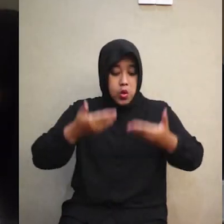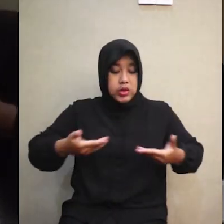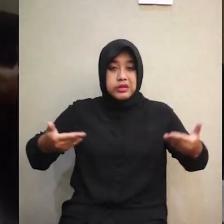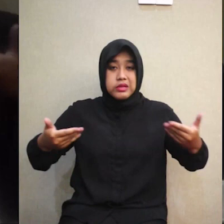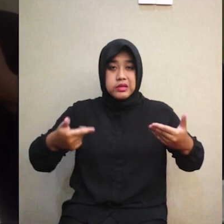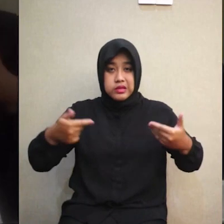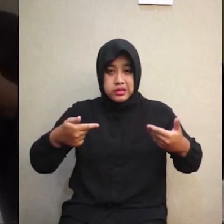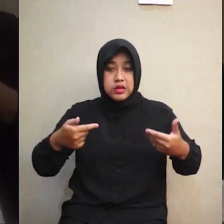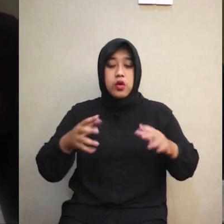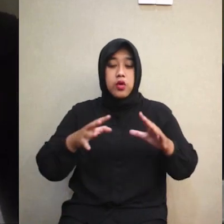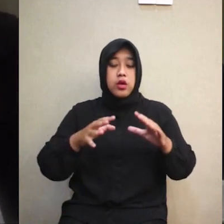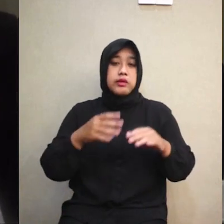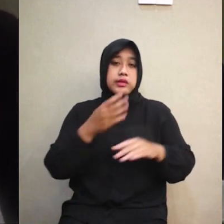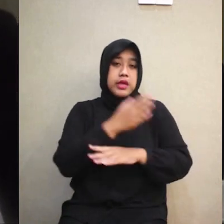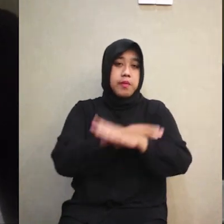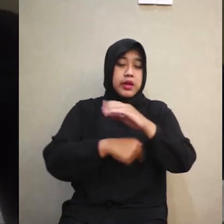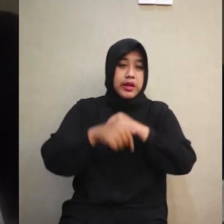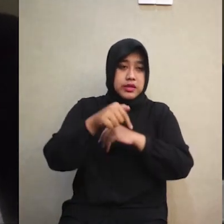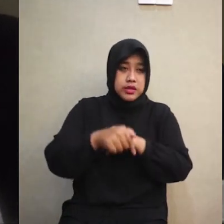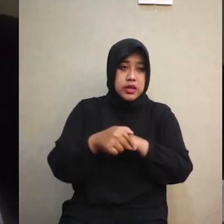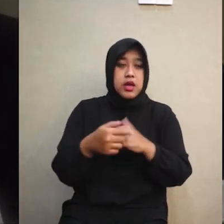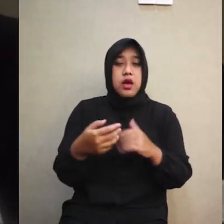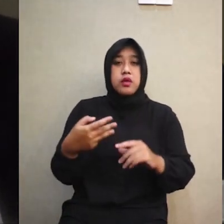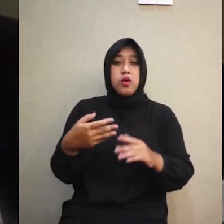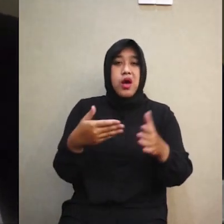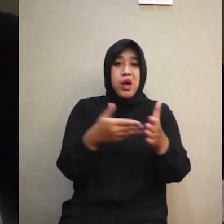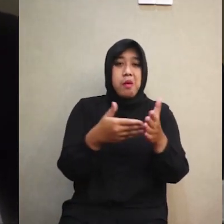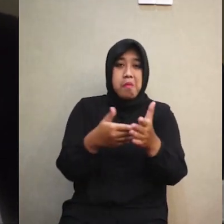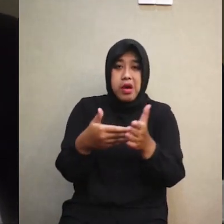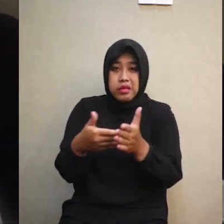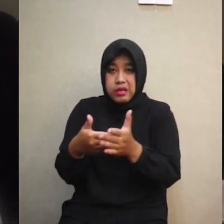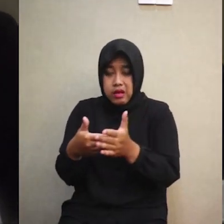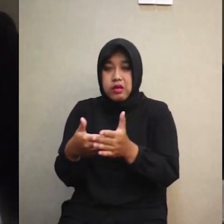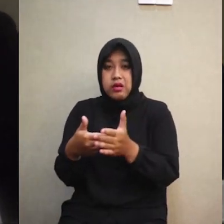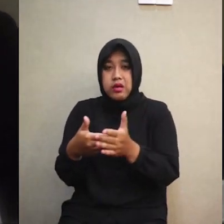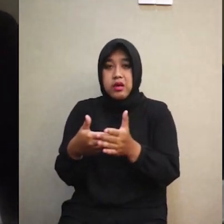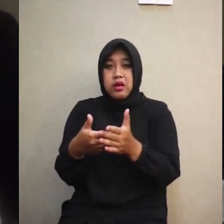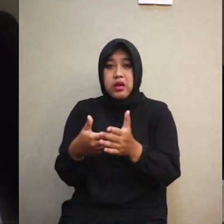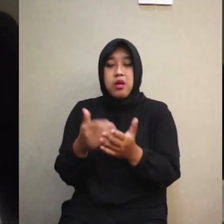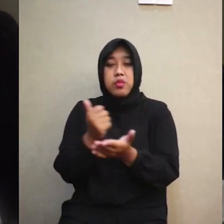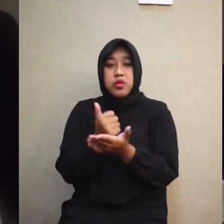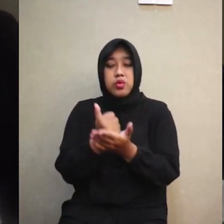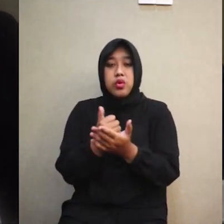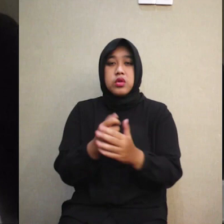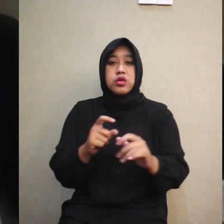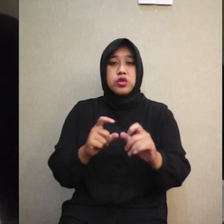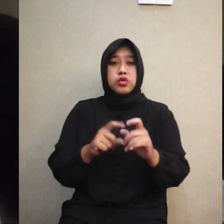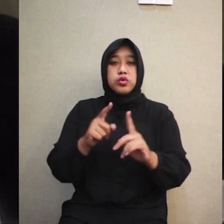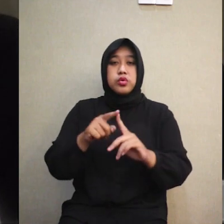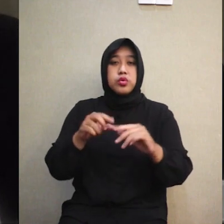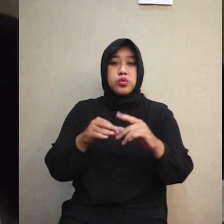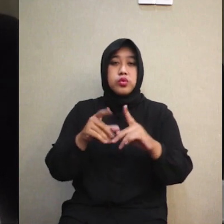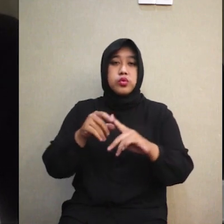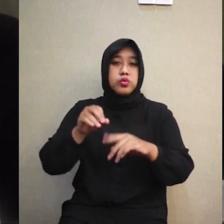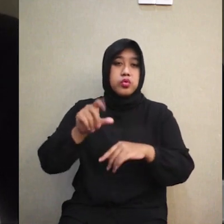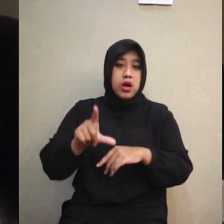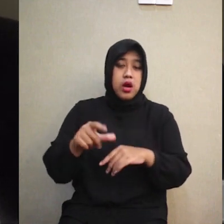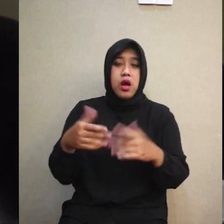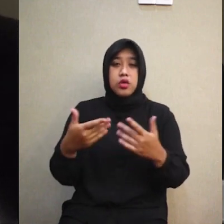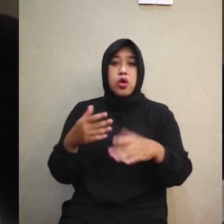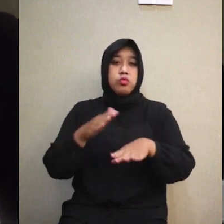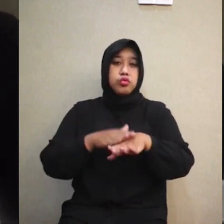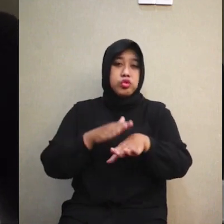karena atau hambatan yang terjadi secara struktural maupun kultural itu kemudian